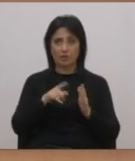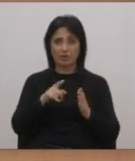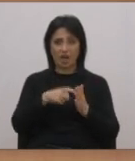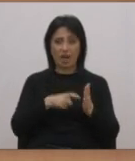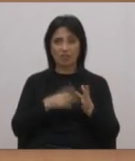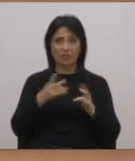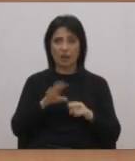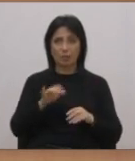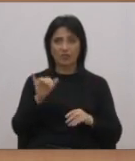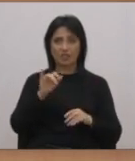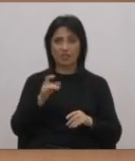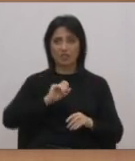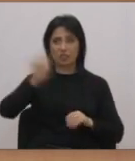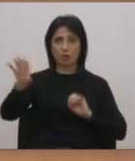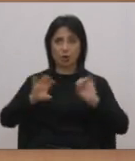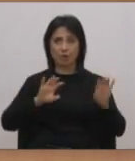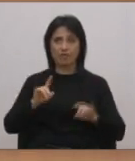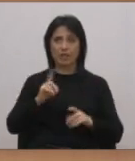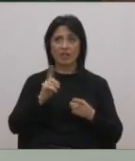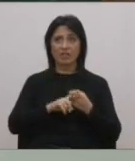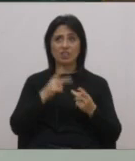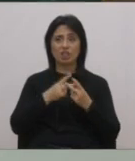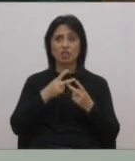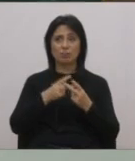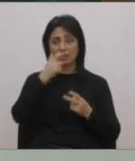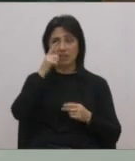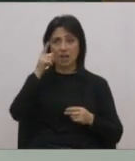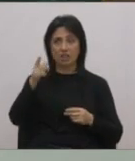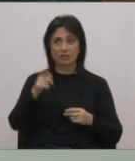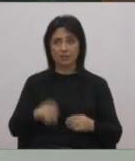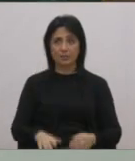გარჩევა და სადღაც სროლა. Რა შეეხება ციხეში მყოფ სააკაშვილს?